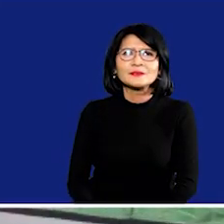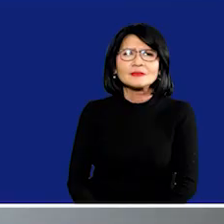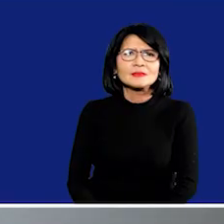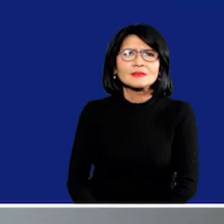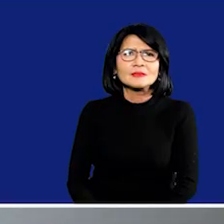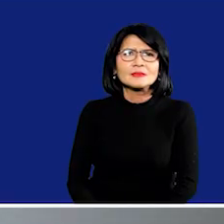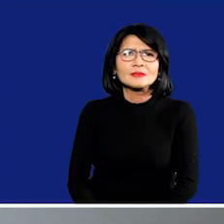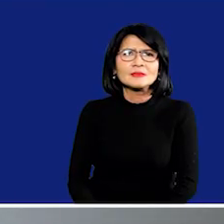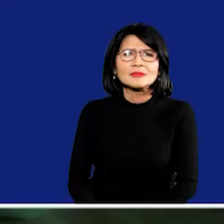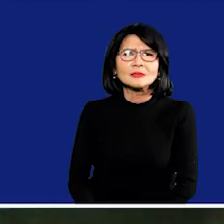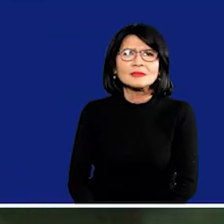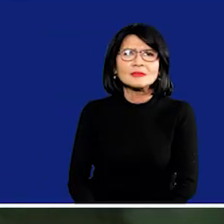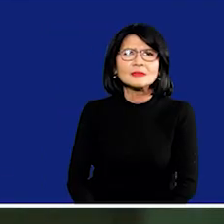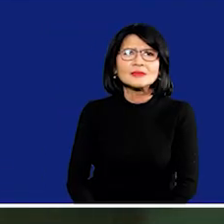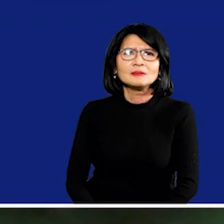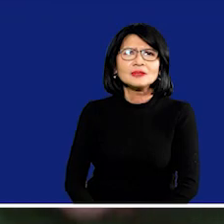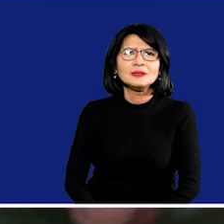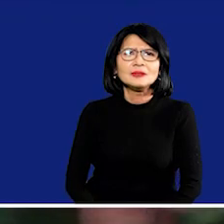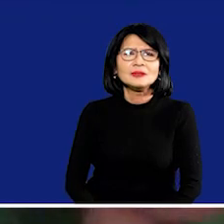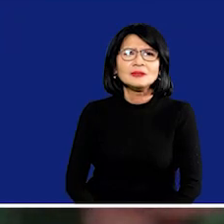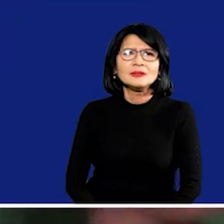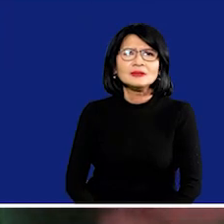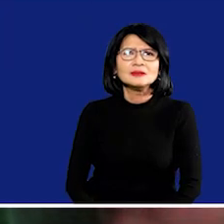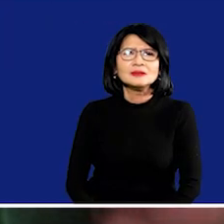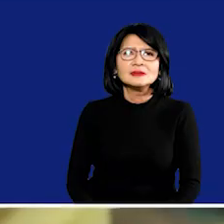Dipelajarin tentang hewan. Terus